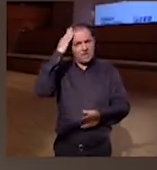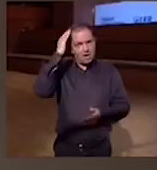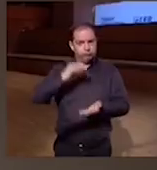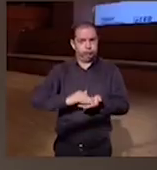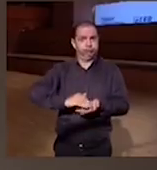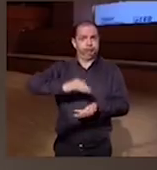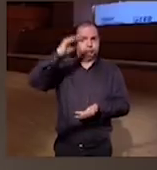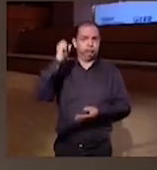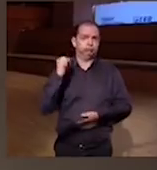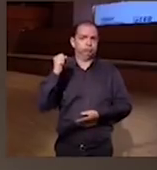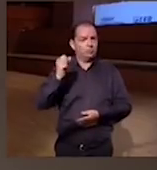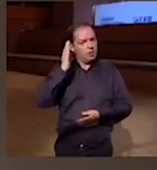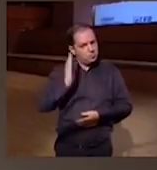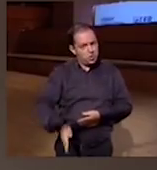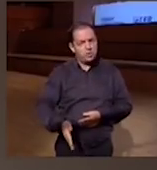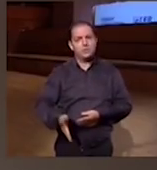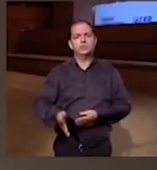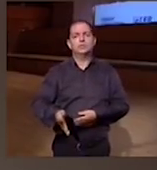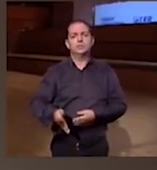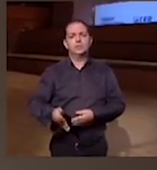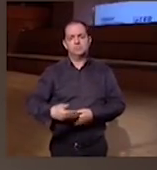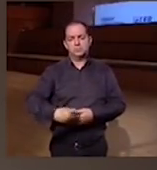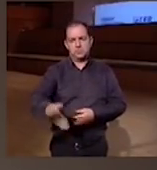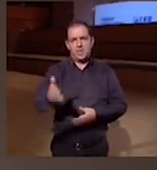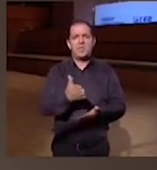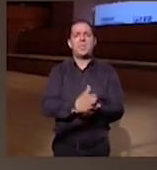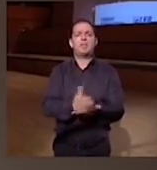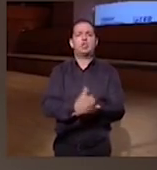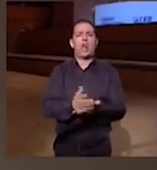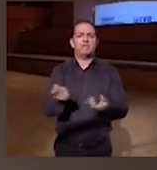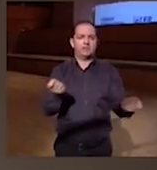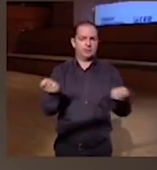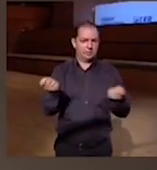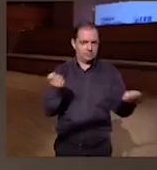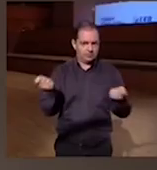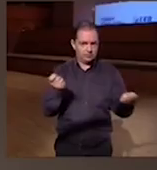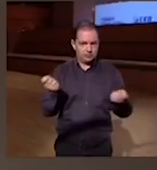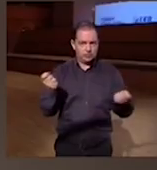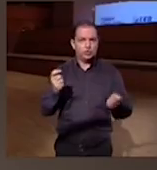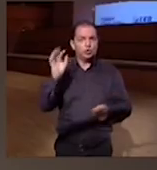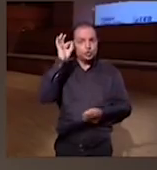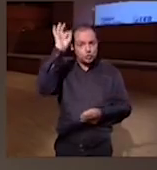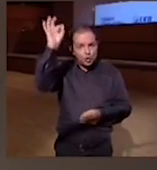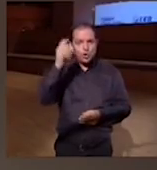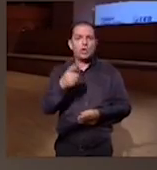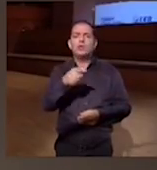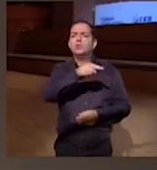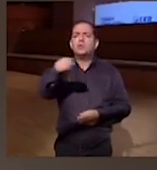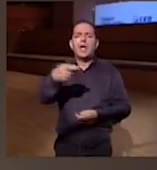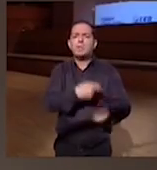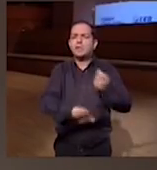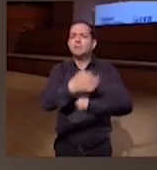πάλι έτοιμες να αναλάβουν σταδιακά τον διαμεσολαβητικό ρόλο τους στην χρηματοδότηση της